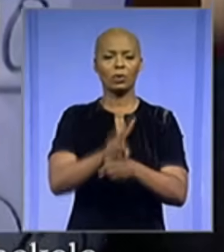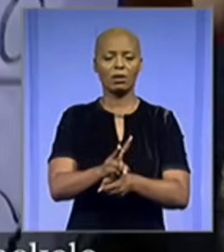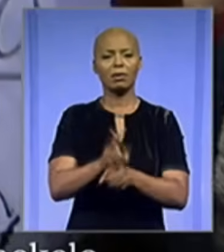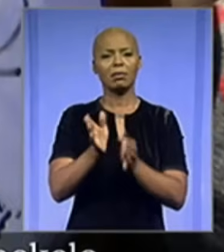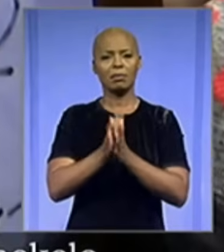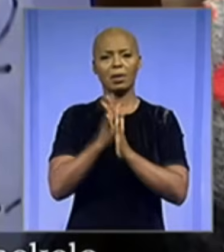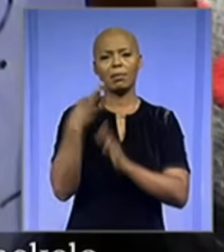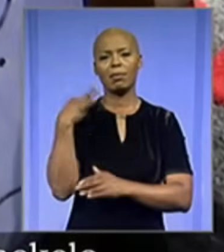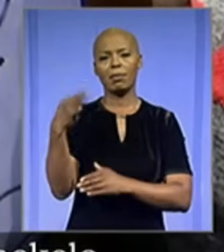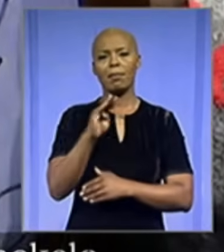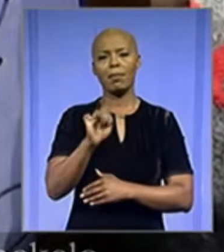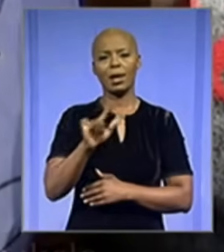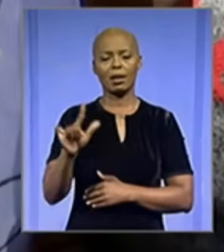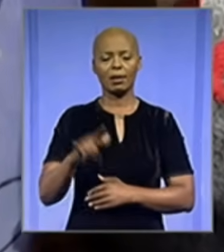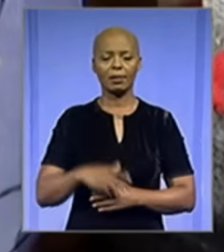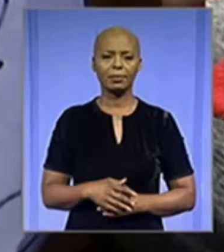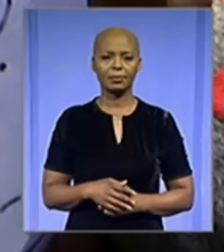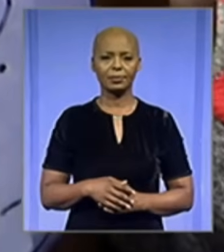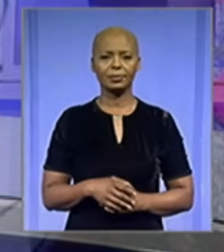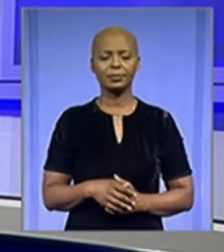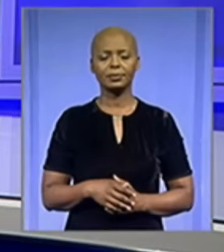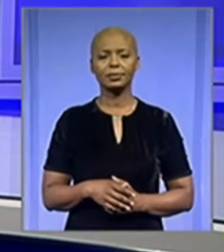kopo ya beili.